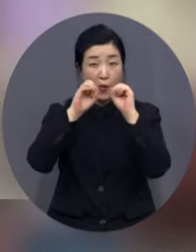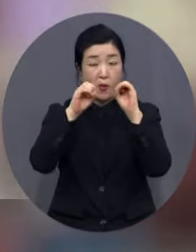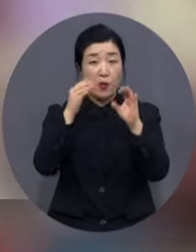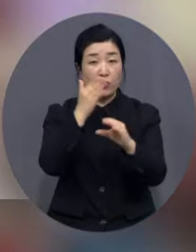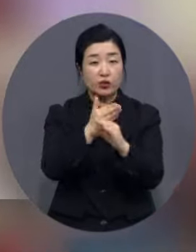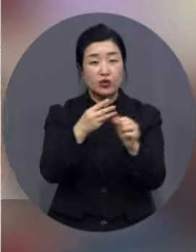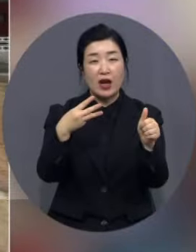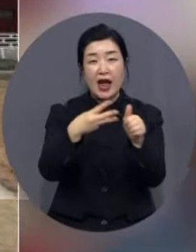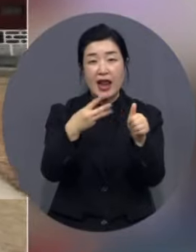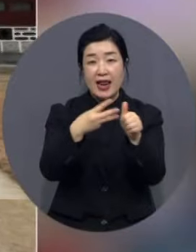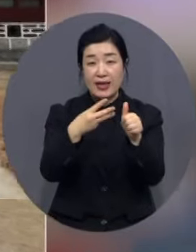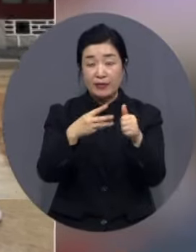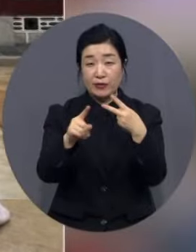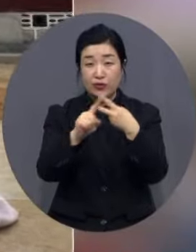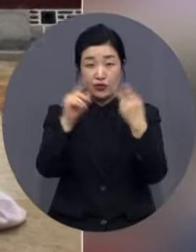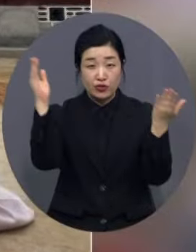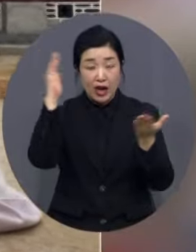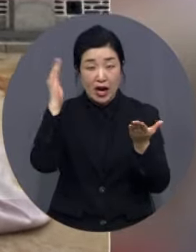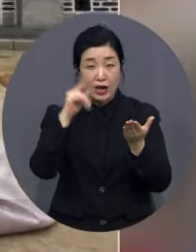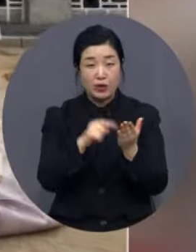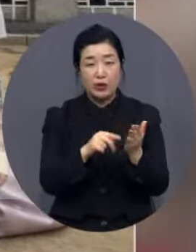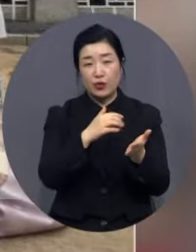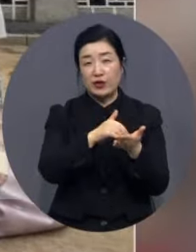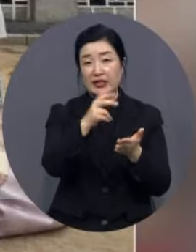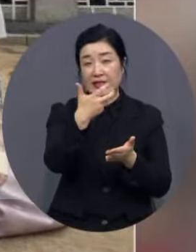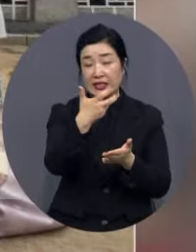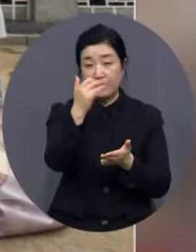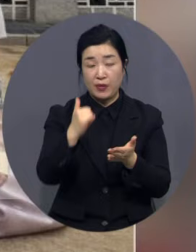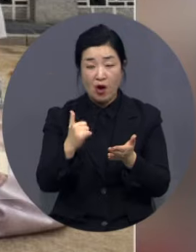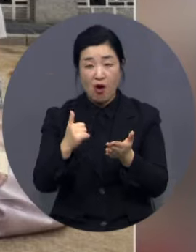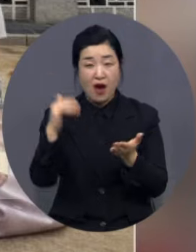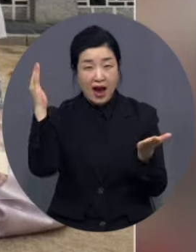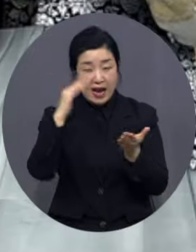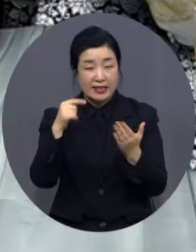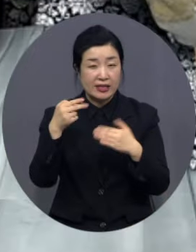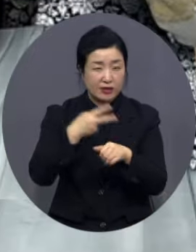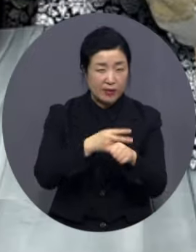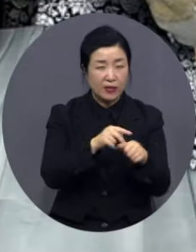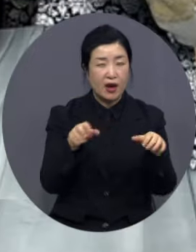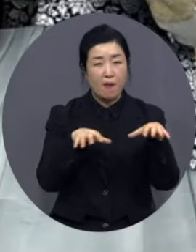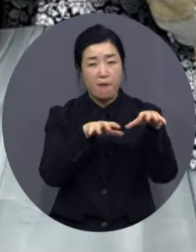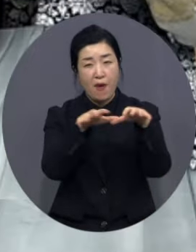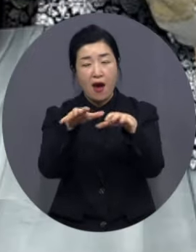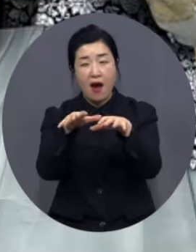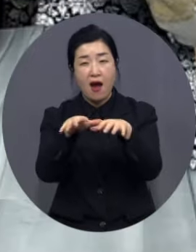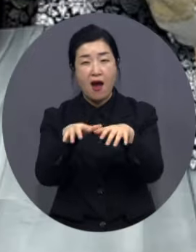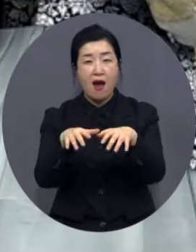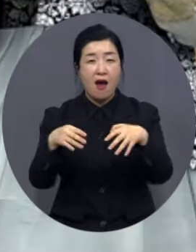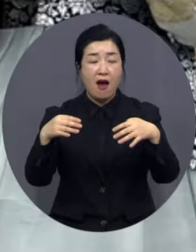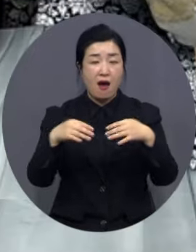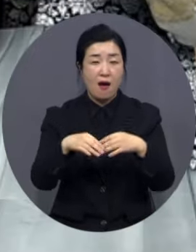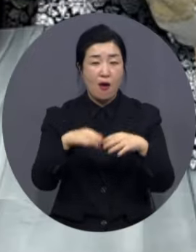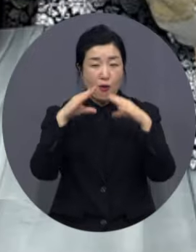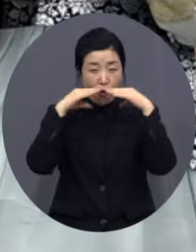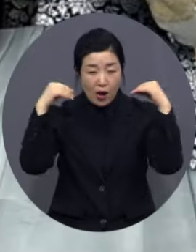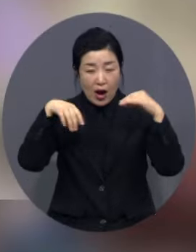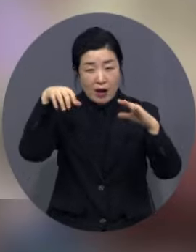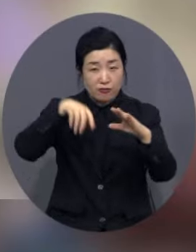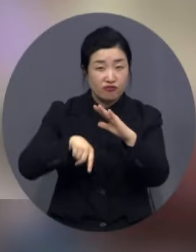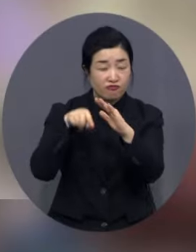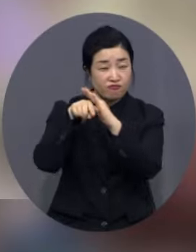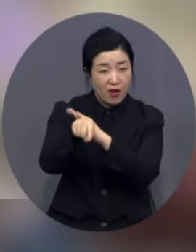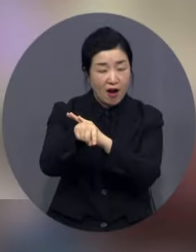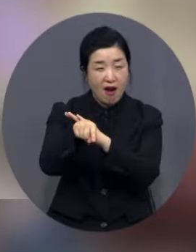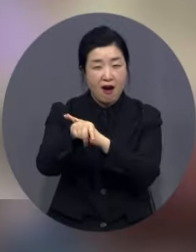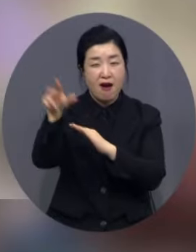여자중학교 2학년 학생과 교사 등 70여명은 도우의 체험학습으로 서울 광화문과 경복궁을 찾아 국내외